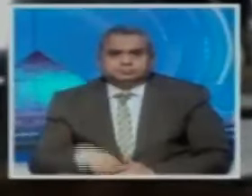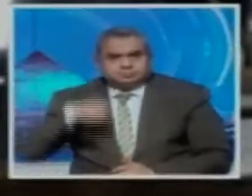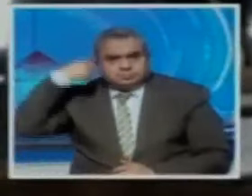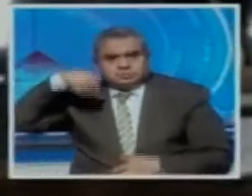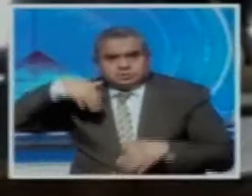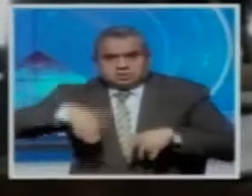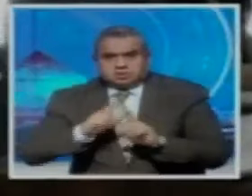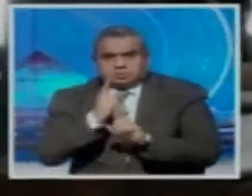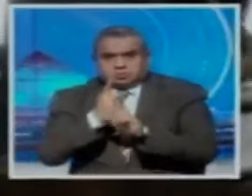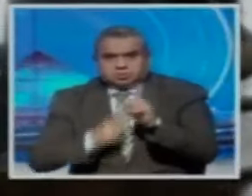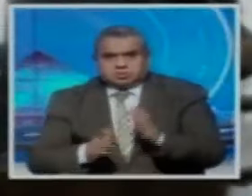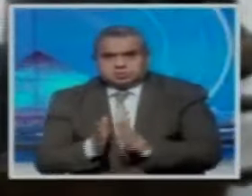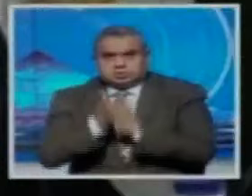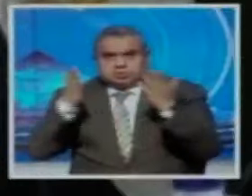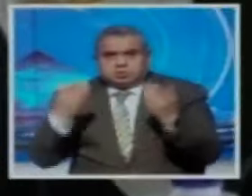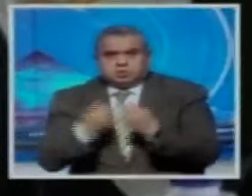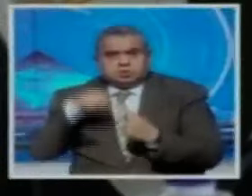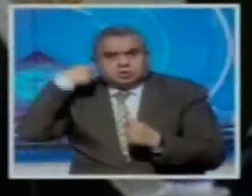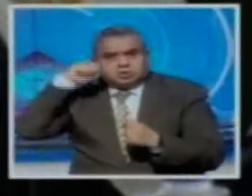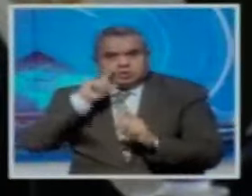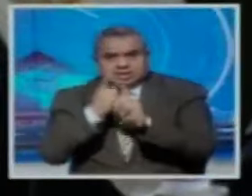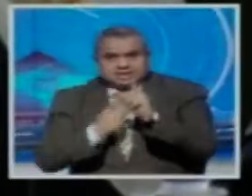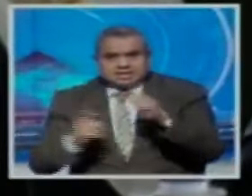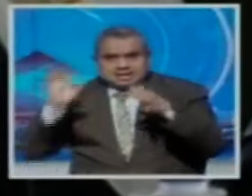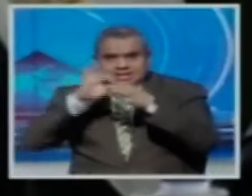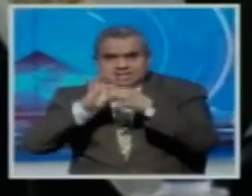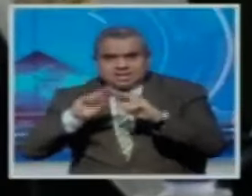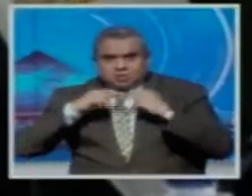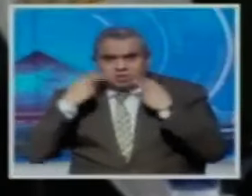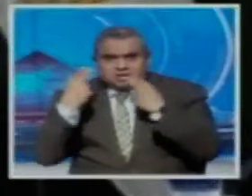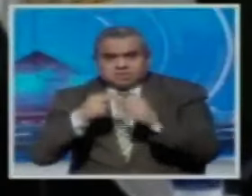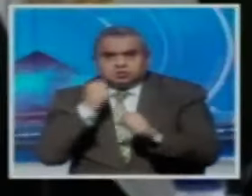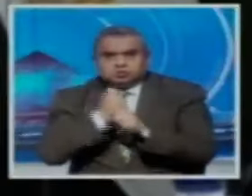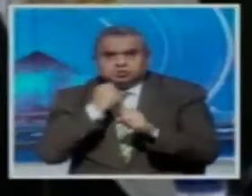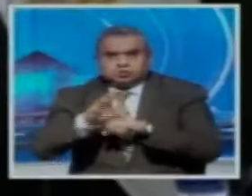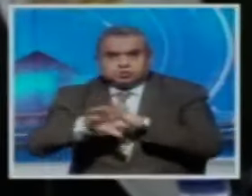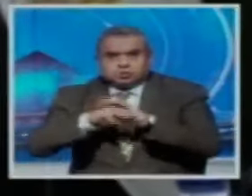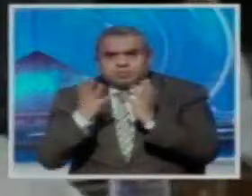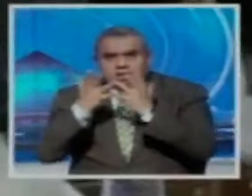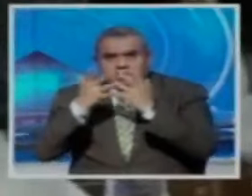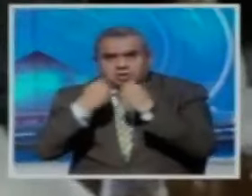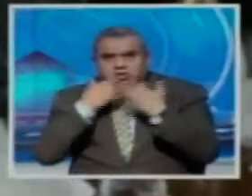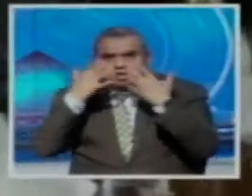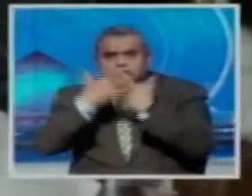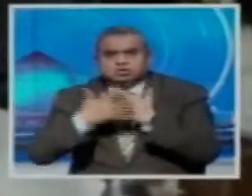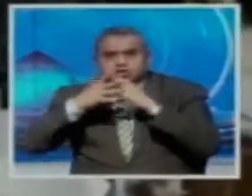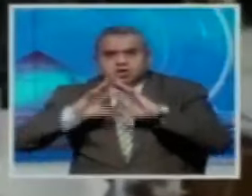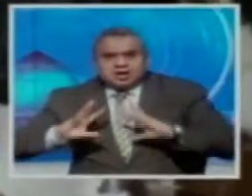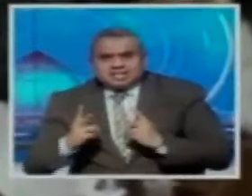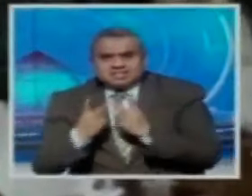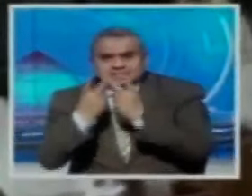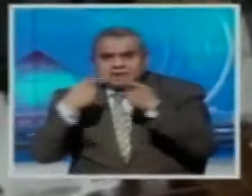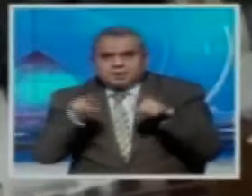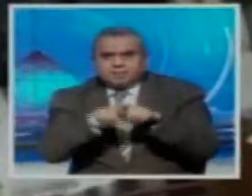رئيس مجلس الوزراء يستعرض مع وزيرة التعاون الدولي جهود تعزيز العلاقات مع شركاء التنمية.